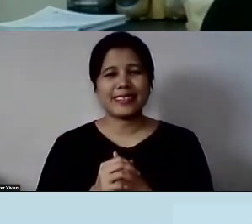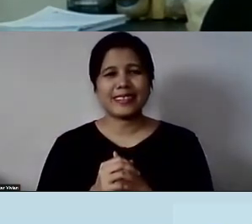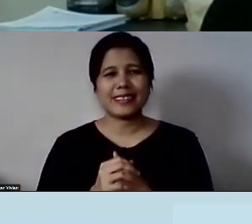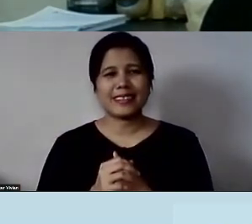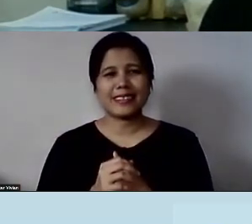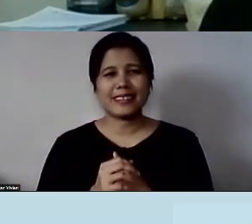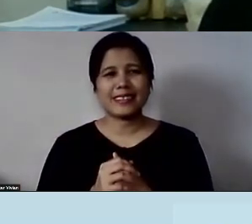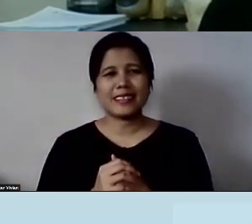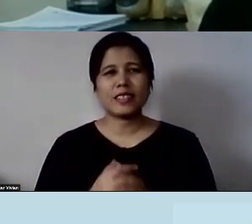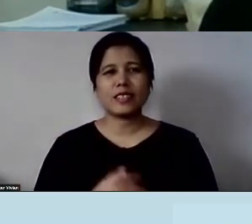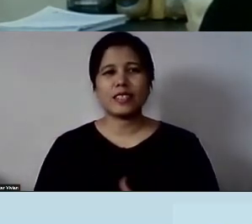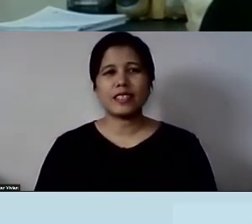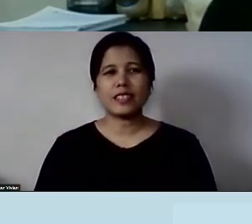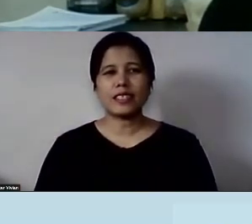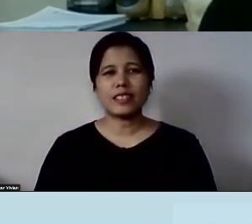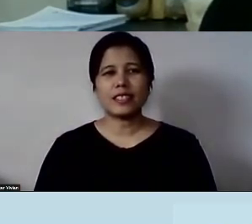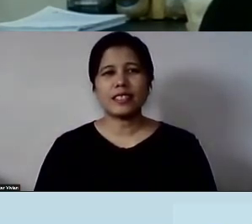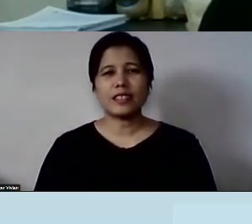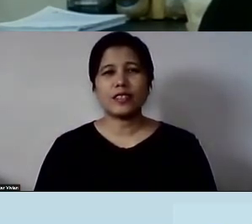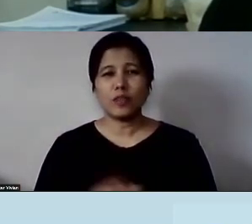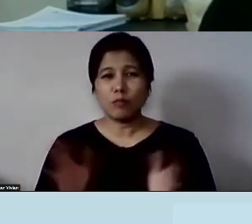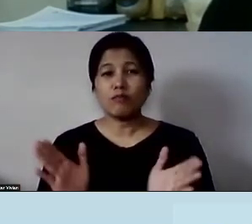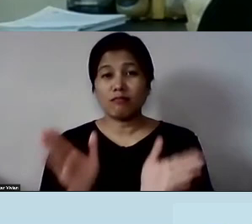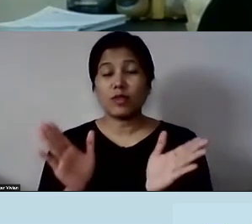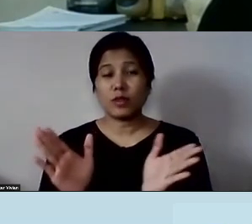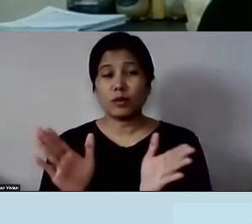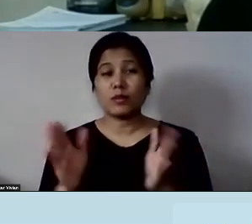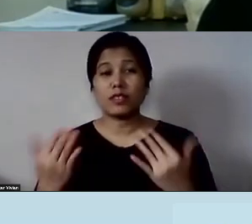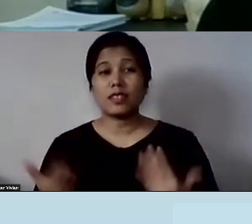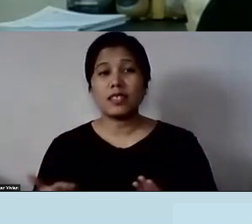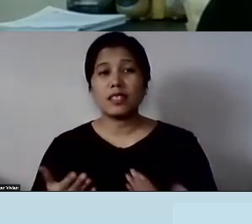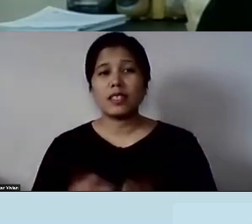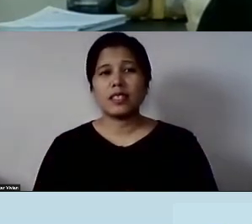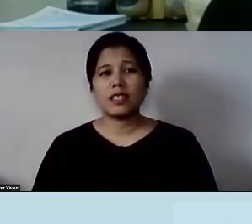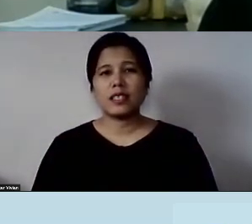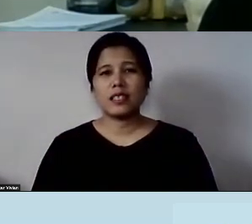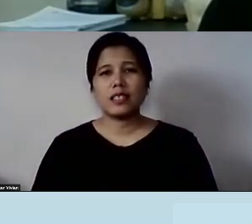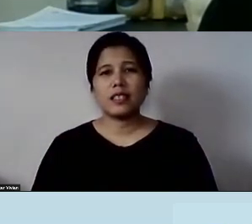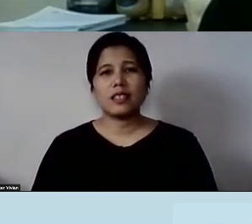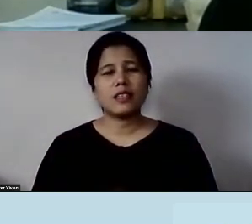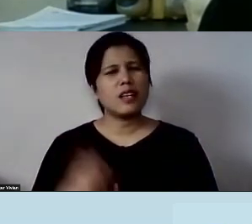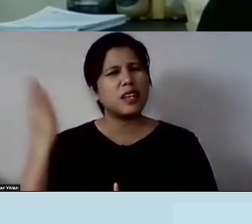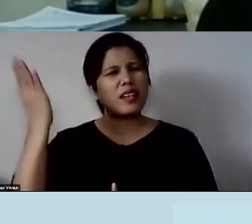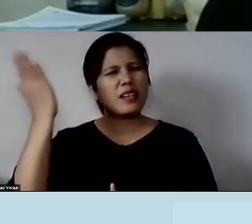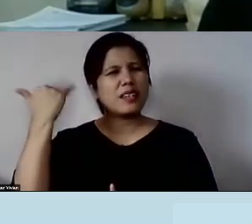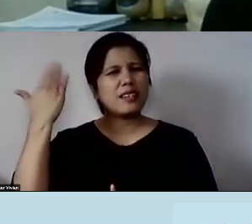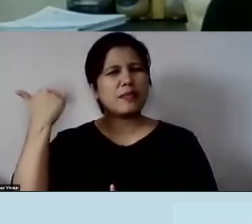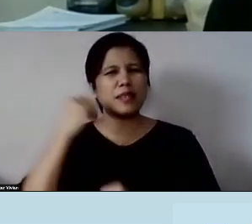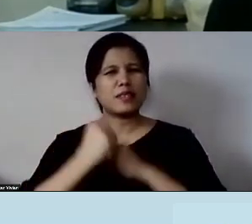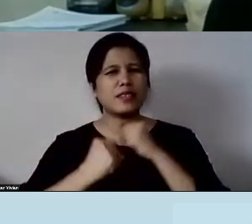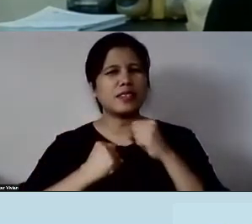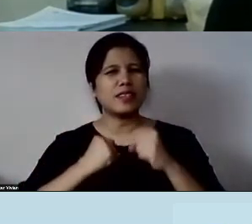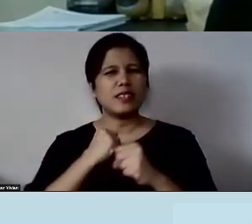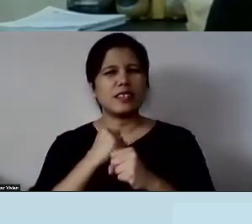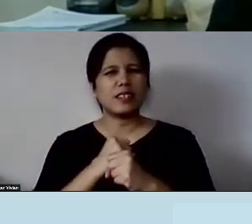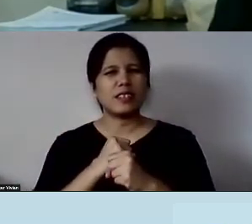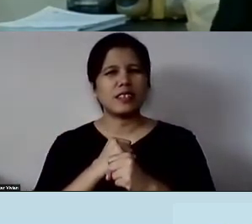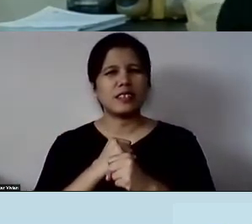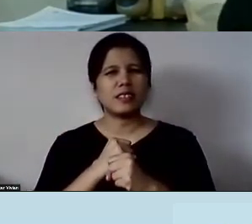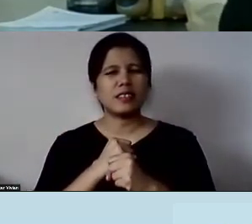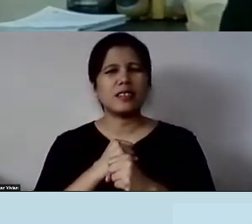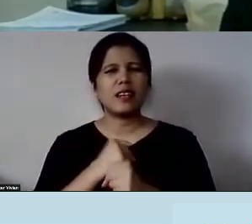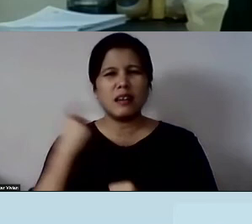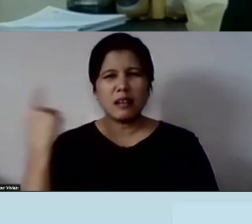that. Ayun ang pinupost ko talaga dito kasi yun nga eh, for the past few years, yung daw po, ang palagi daw